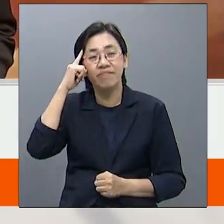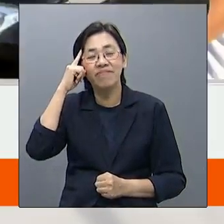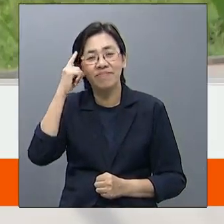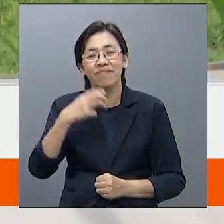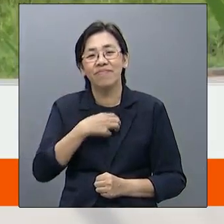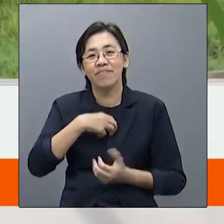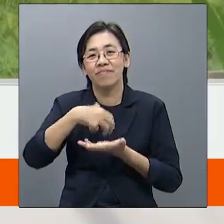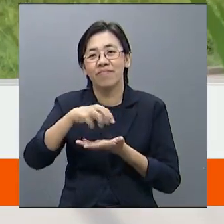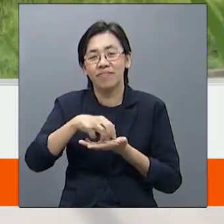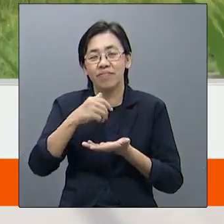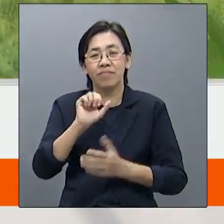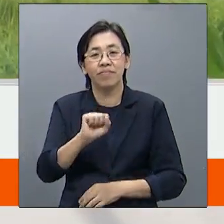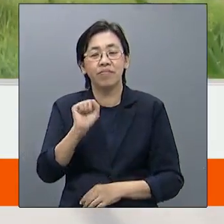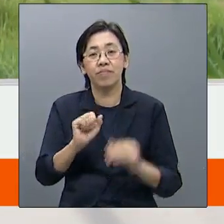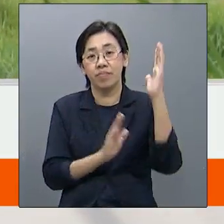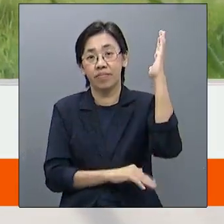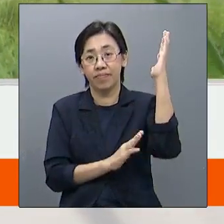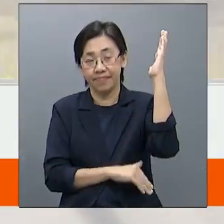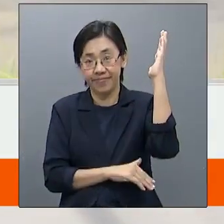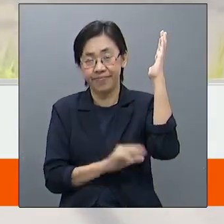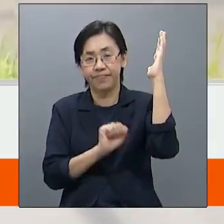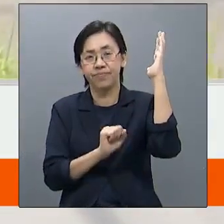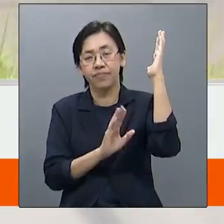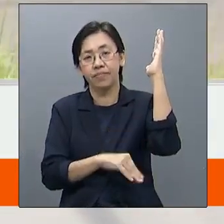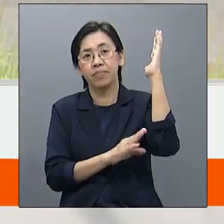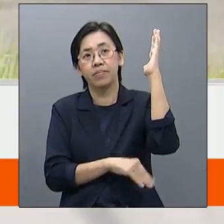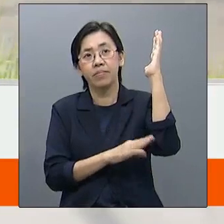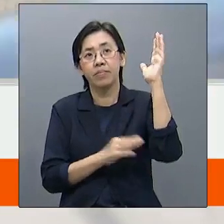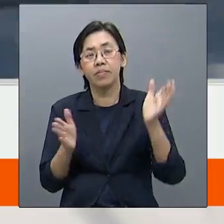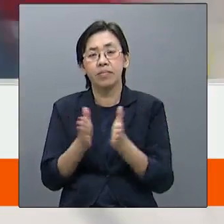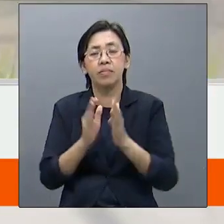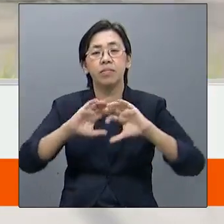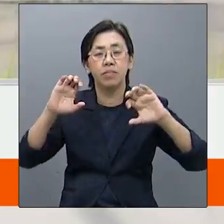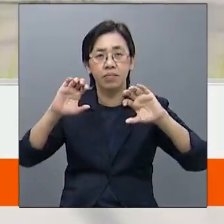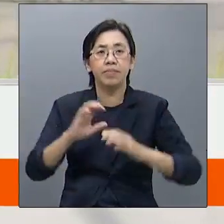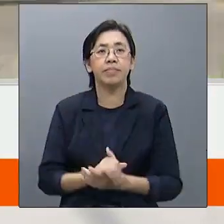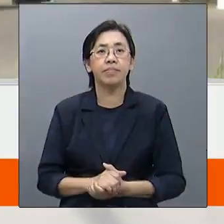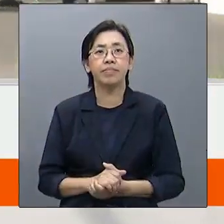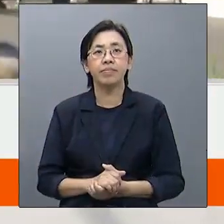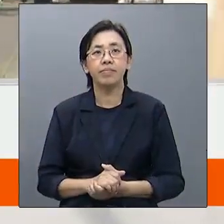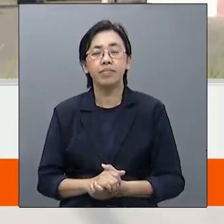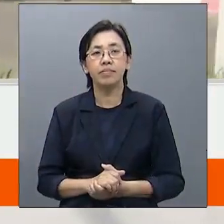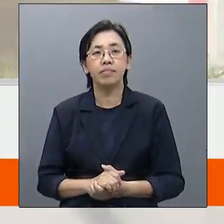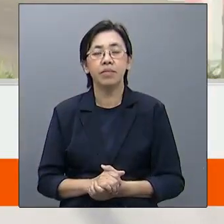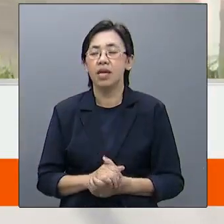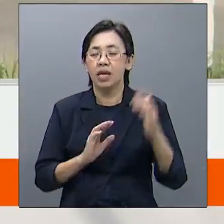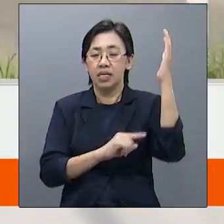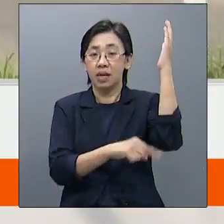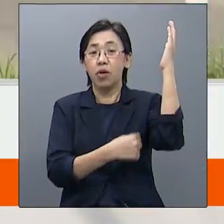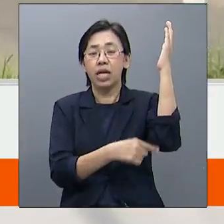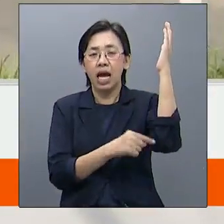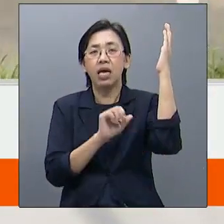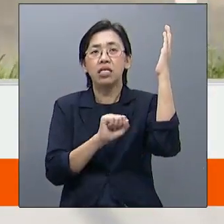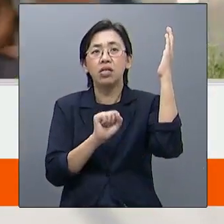ตอนนี้สอๆ ที่อยู่ในพื้นที่ก็แบจะอยู่กับรัฐบาลเกืบทั้งหมดทั้งหมด ถ้า 53